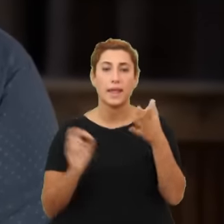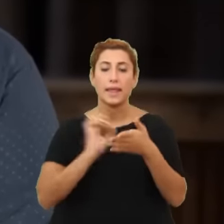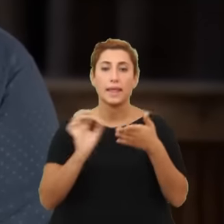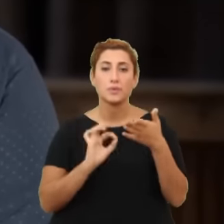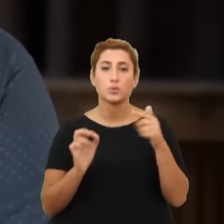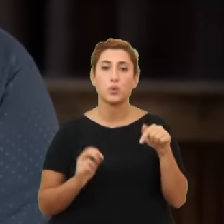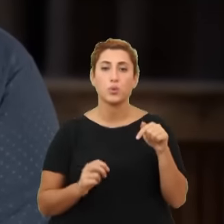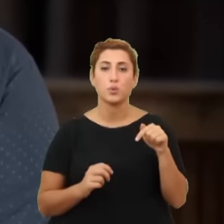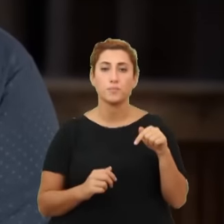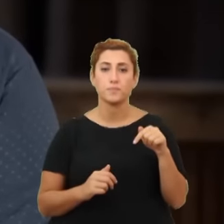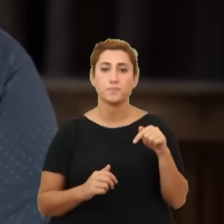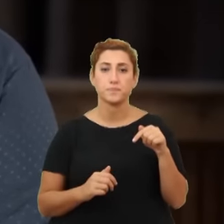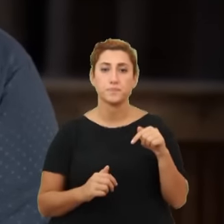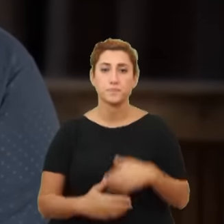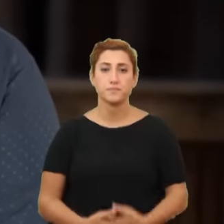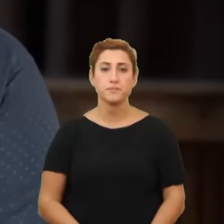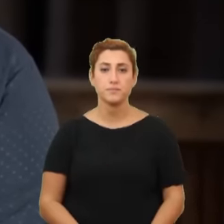yazıyordu.